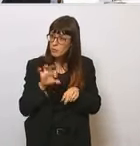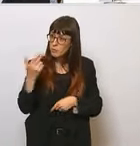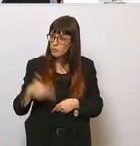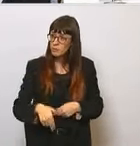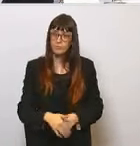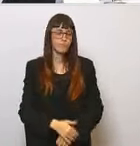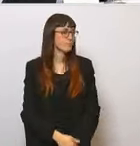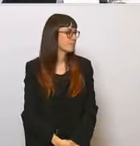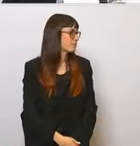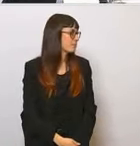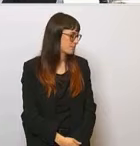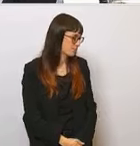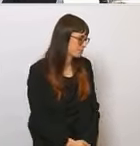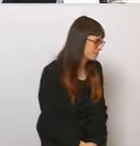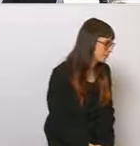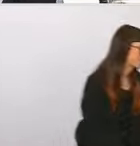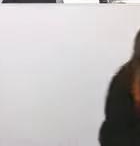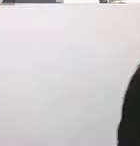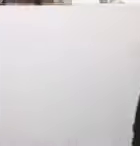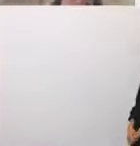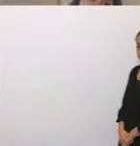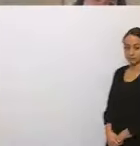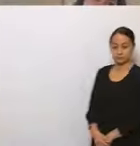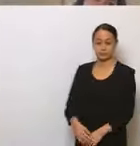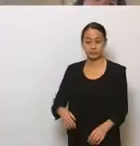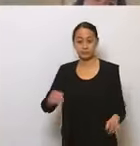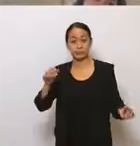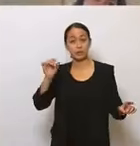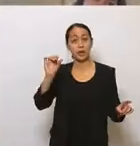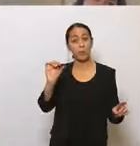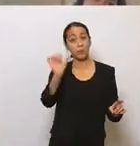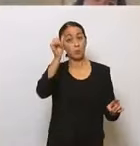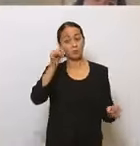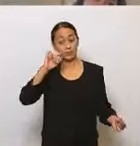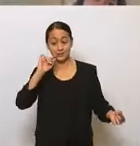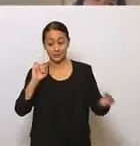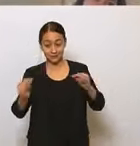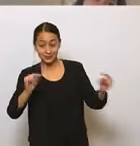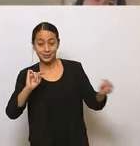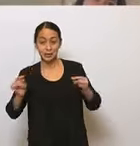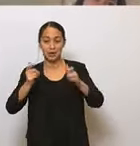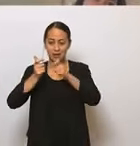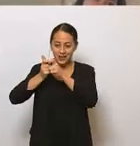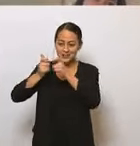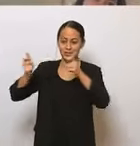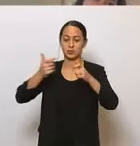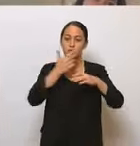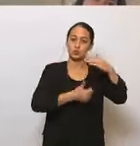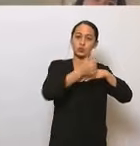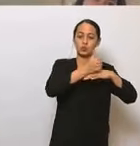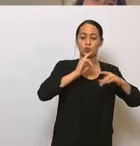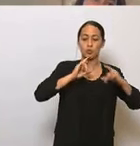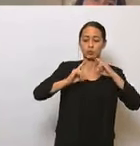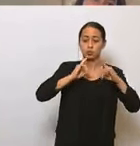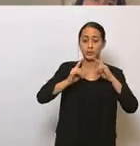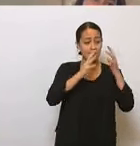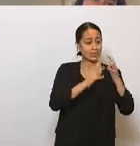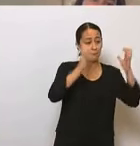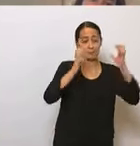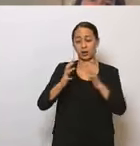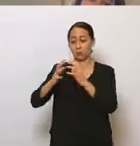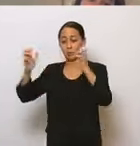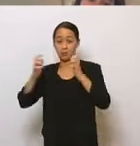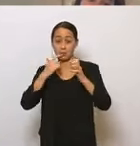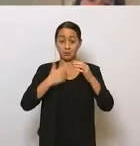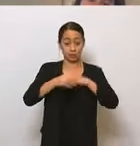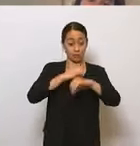Alors, tout d'abord, c'est un débat des institutions, des autorités. Ce ne sera pas les parlements qui appliqueront ces textes. Et